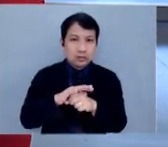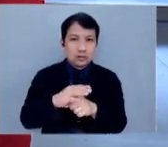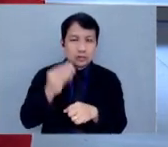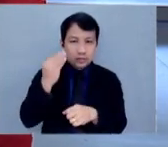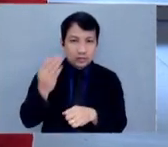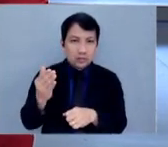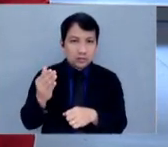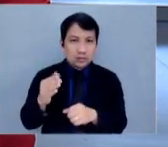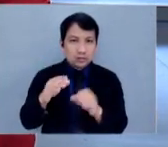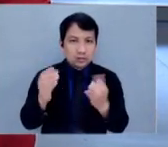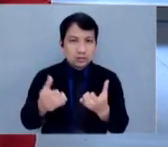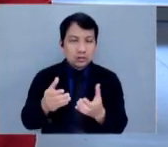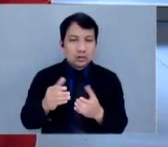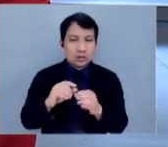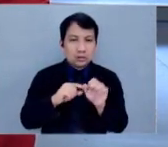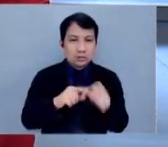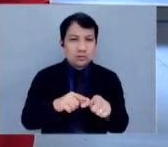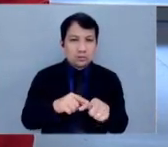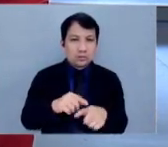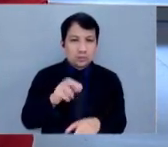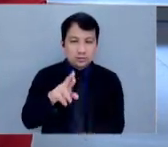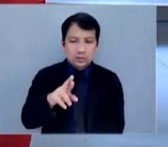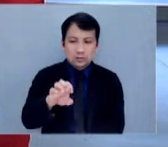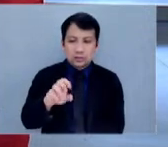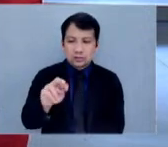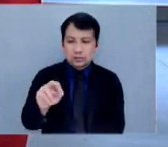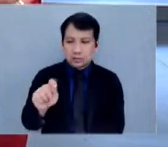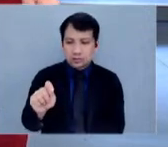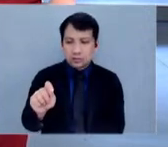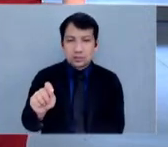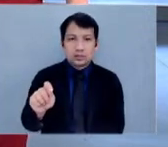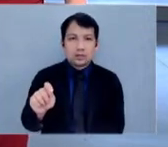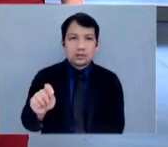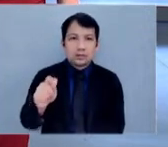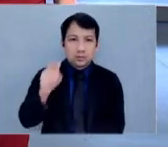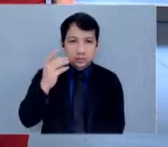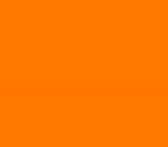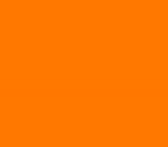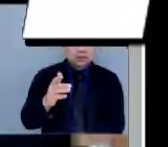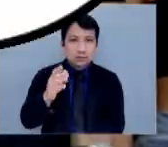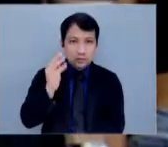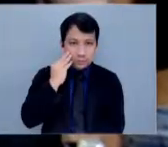classic musical na Rent. Nasa frontline ng balitang yan, si MJ Murphy.